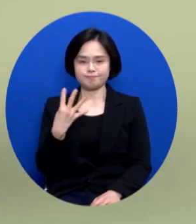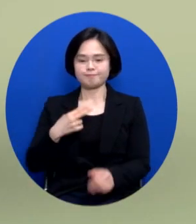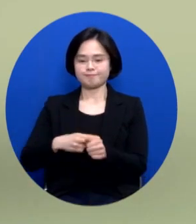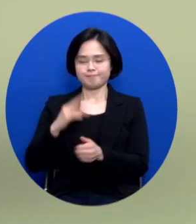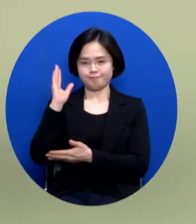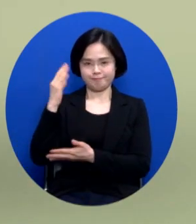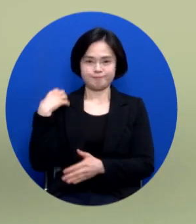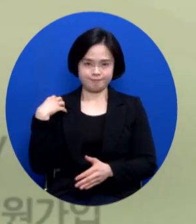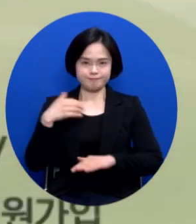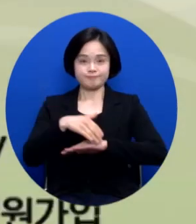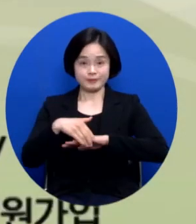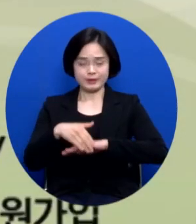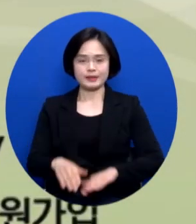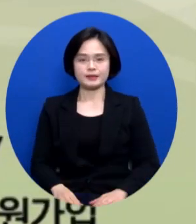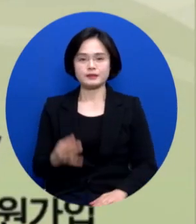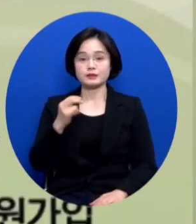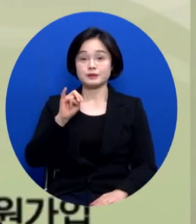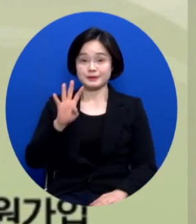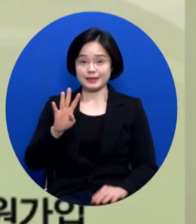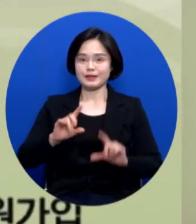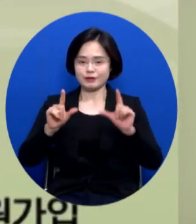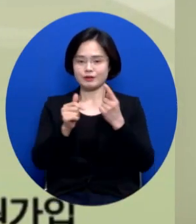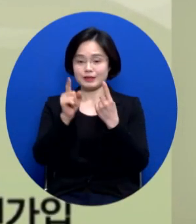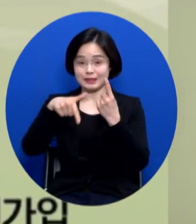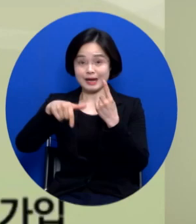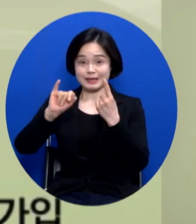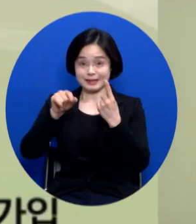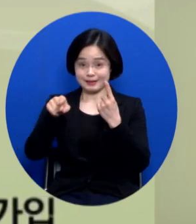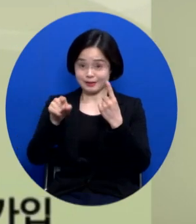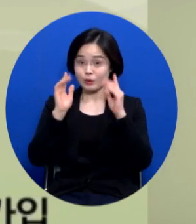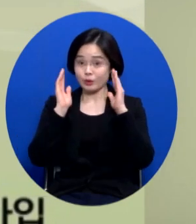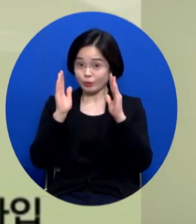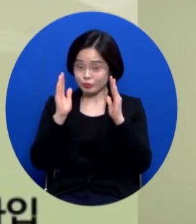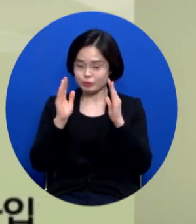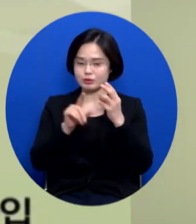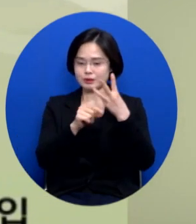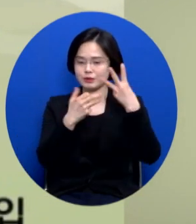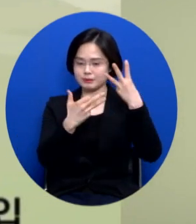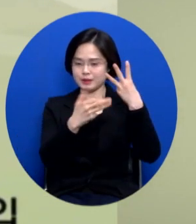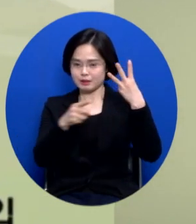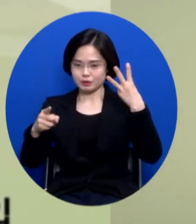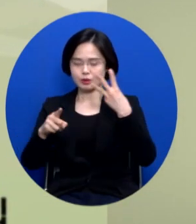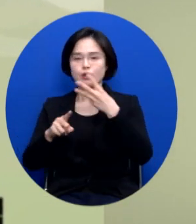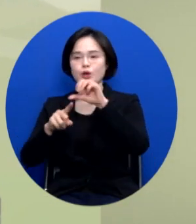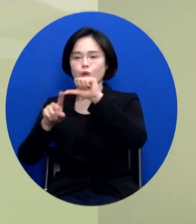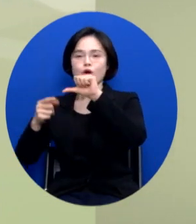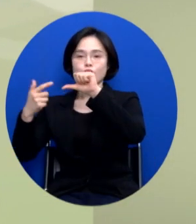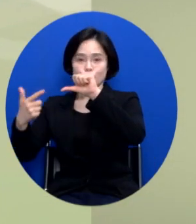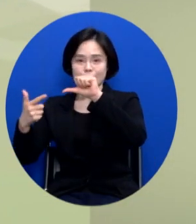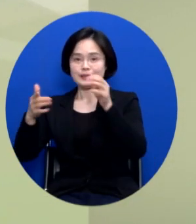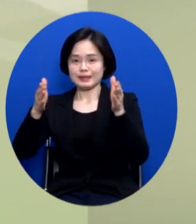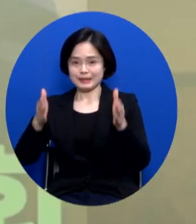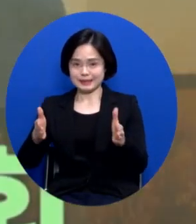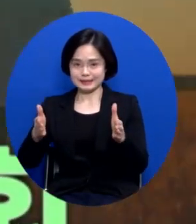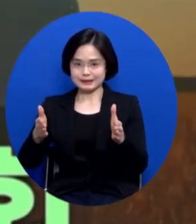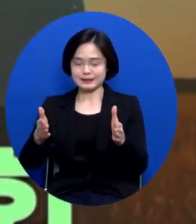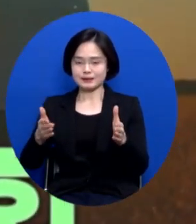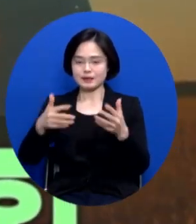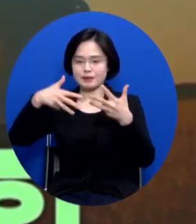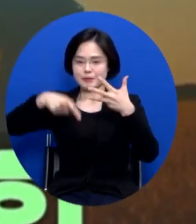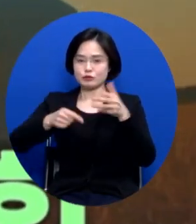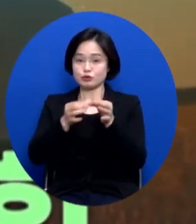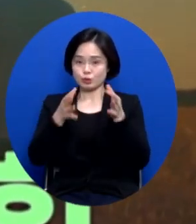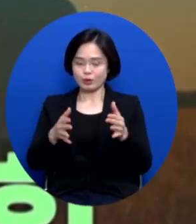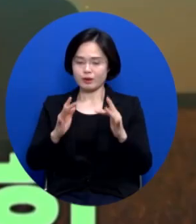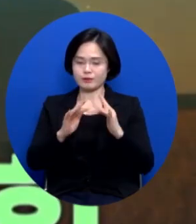계획입니다. 2024년 1학기 횃불회는 오는 18일부터 5월 6일까지 8주 동안 매주 월요일